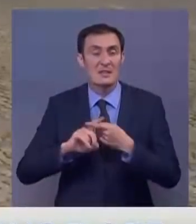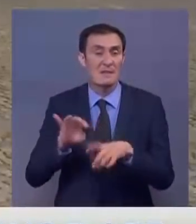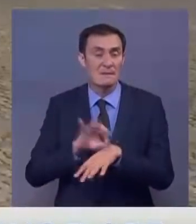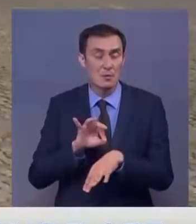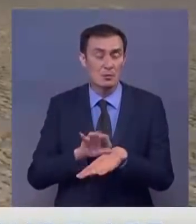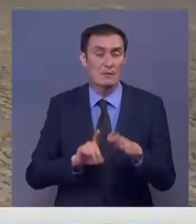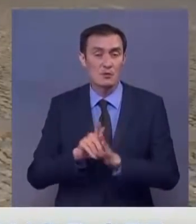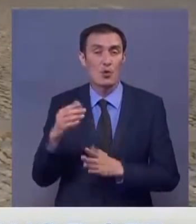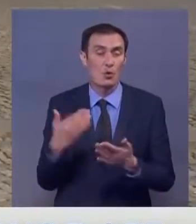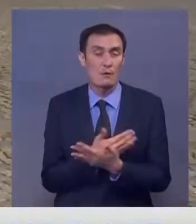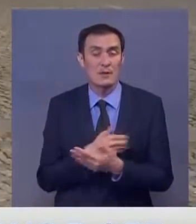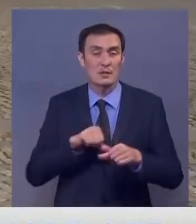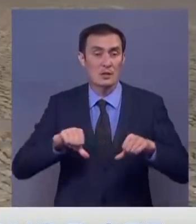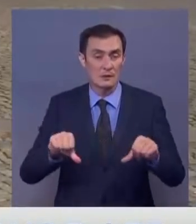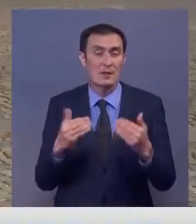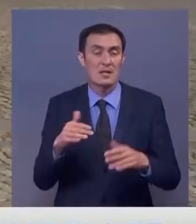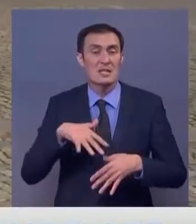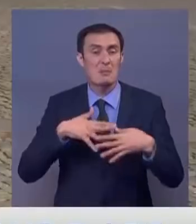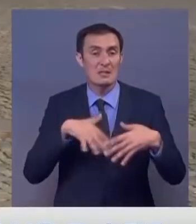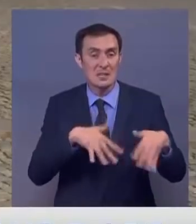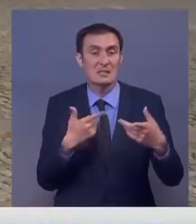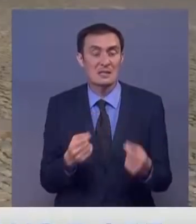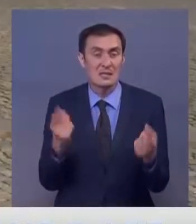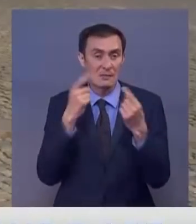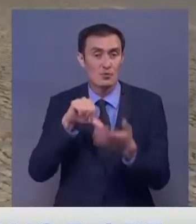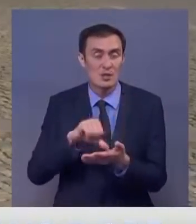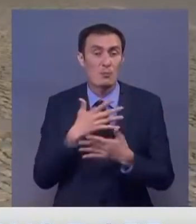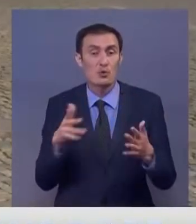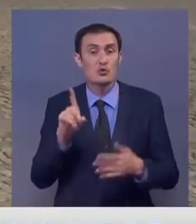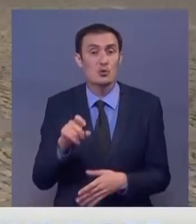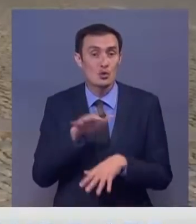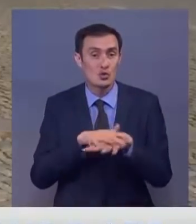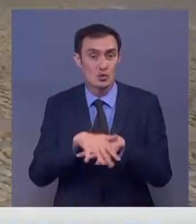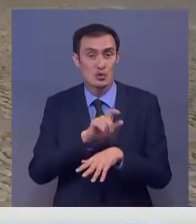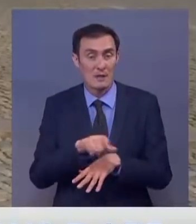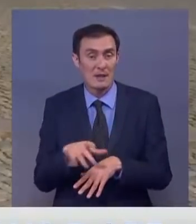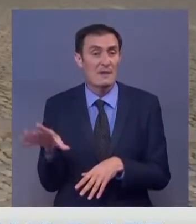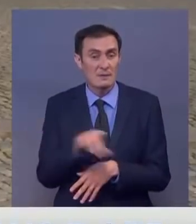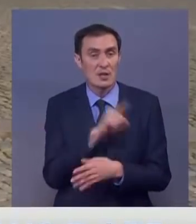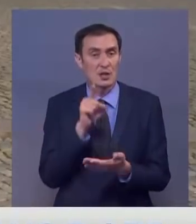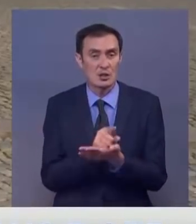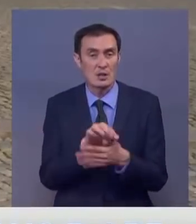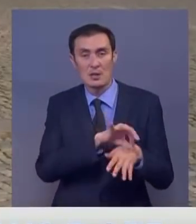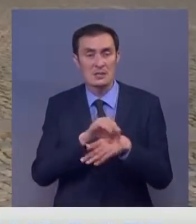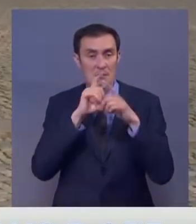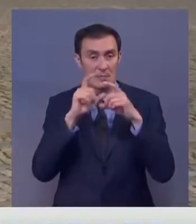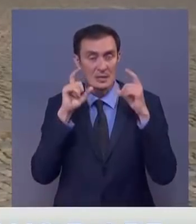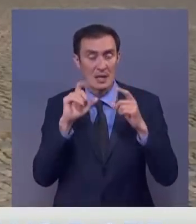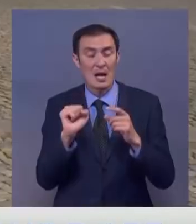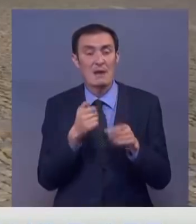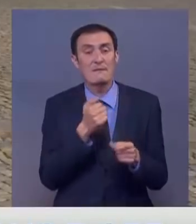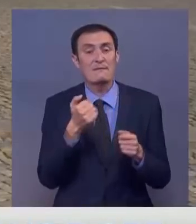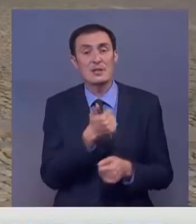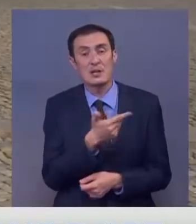коронавируса, вводятся новые меры. К примеру, на демонстрациях, где заявлено участие более 100 человек, все должны быть в масках. А в некоторых